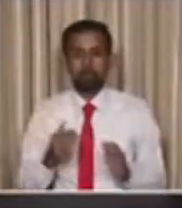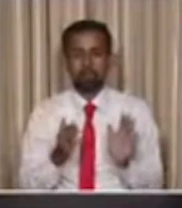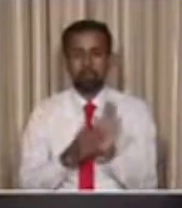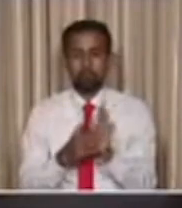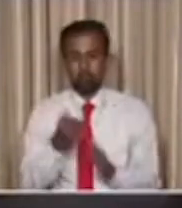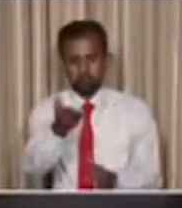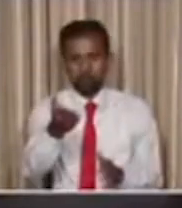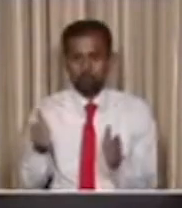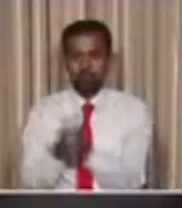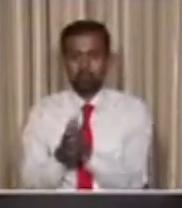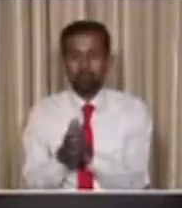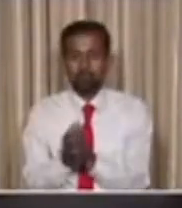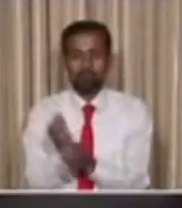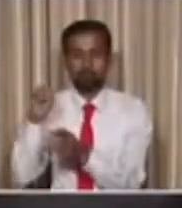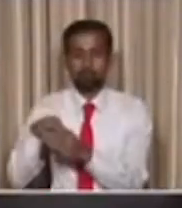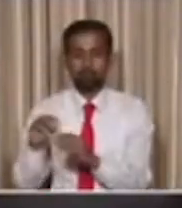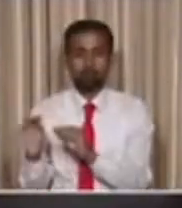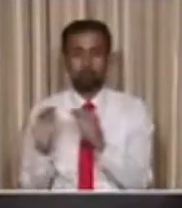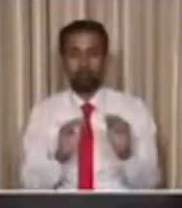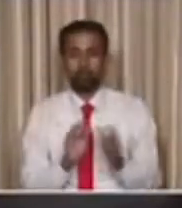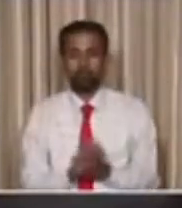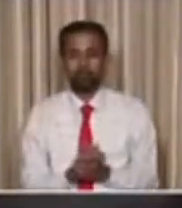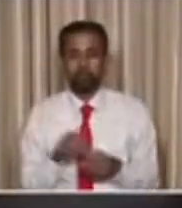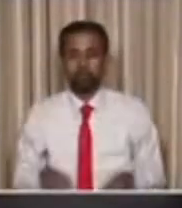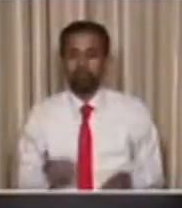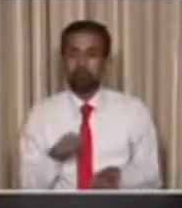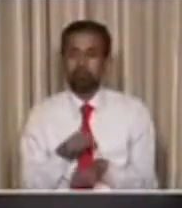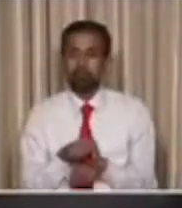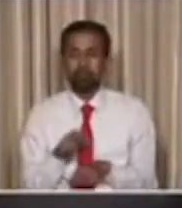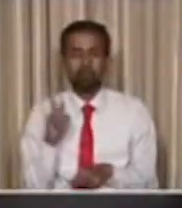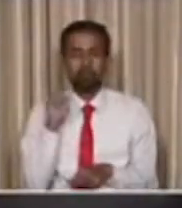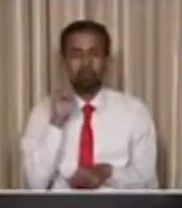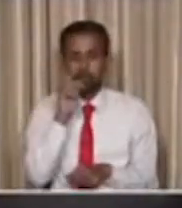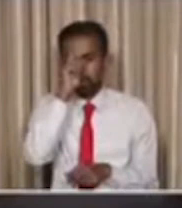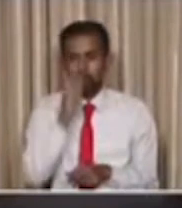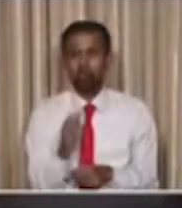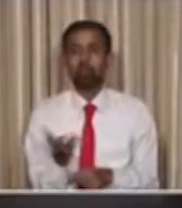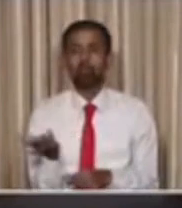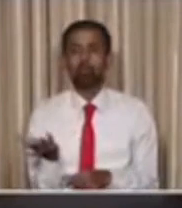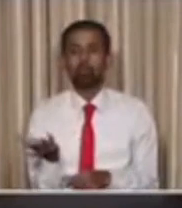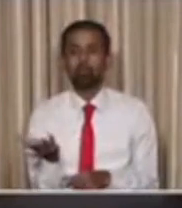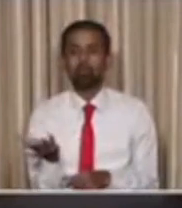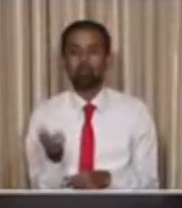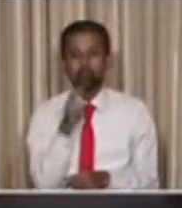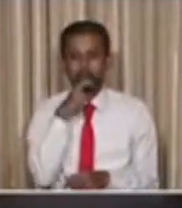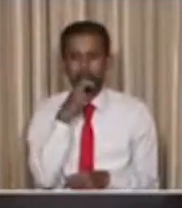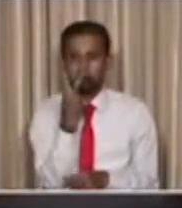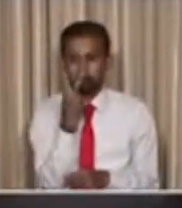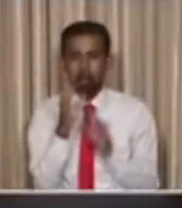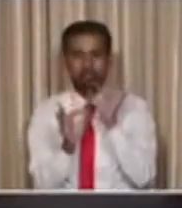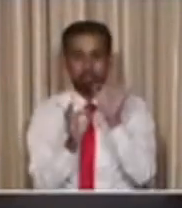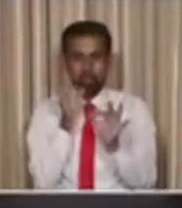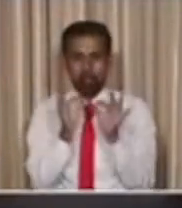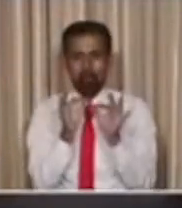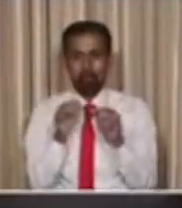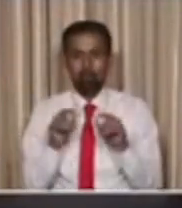ඇතුළු ඒ තක්කඩි රැල ගාවට ගියාට පස්සේ දැන් මොකද මේ රනිල් වික්‍රමසිංහ මහත්තයාට වෙලා තියෙන්නේ? අර ගිරව් දෙන්නට වෙච්ච දේම